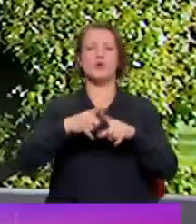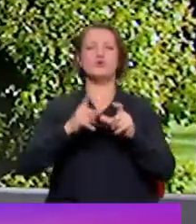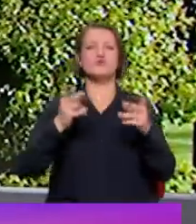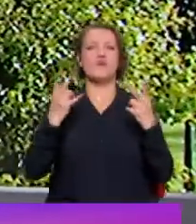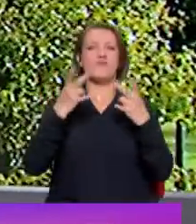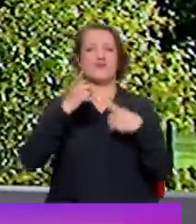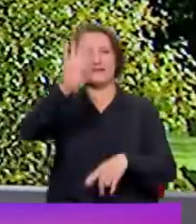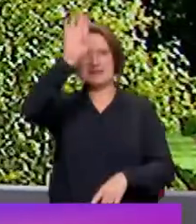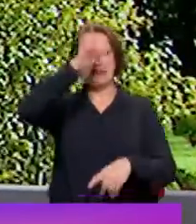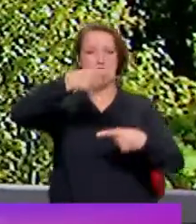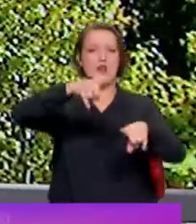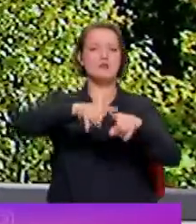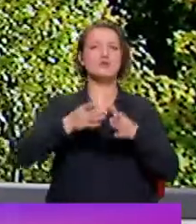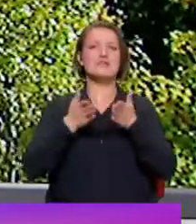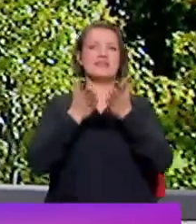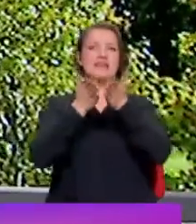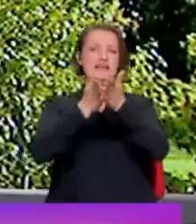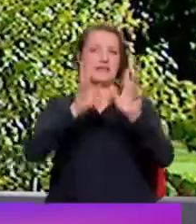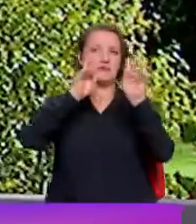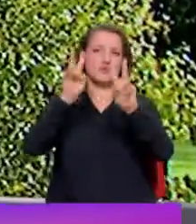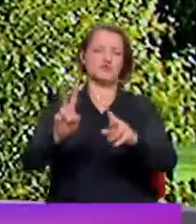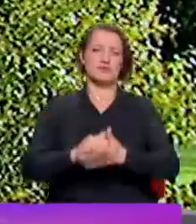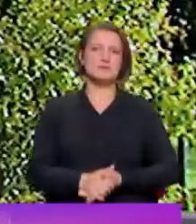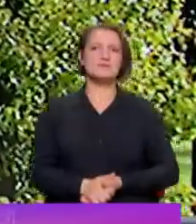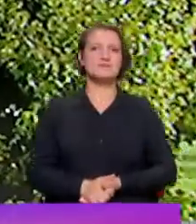İstanbul'da lüks tekneler görücüye